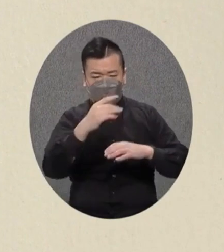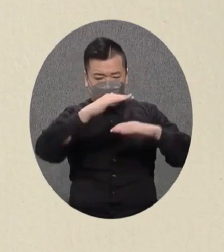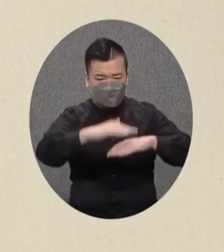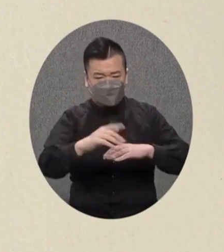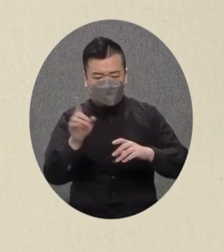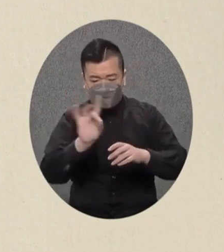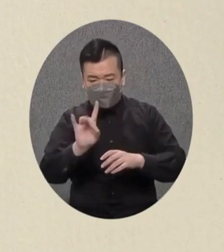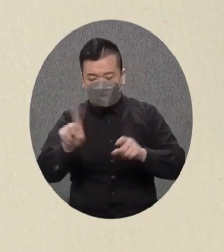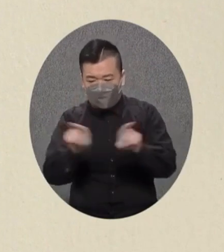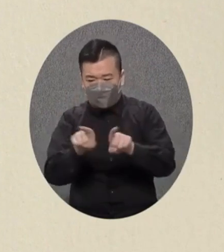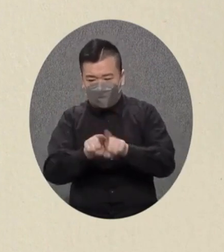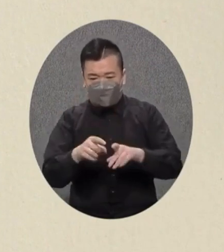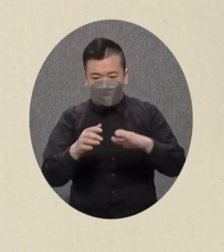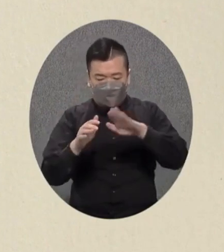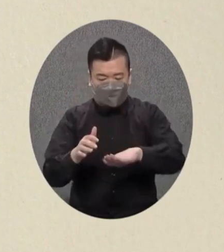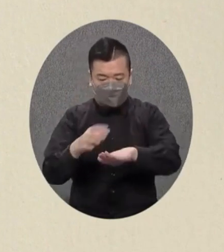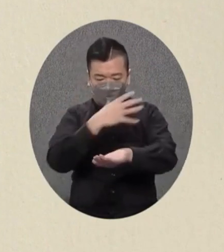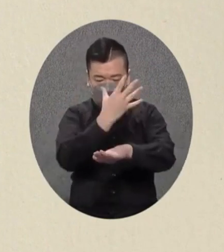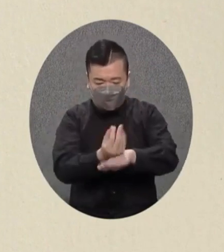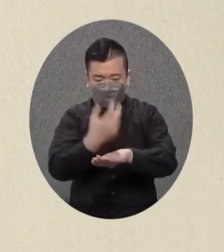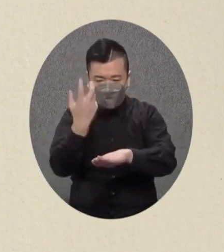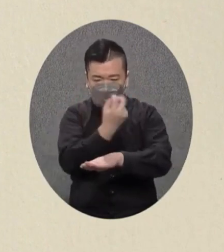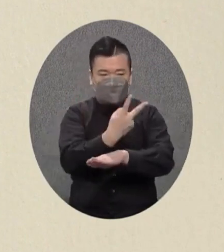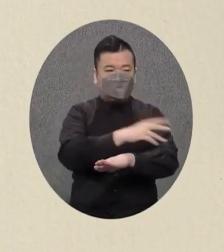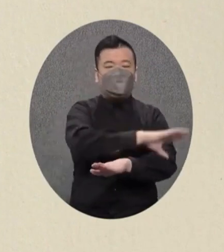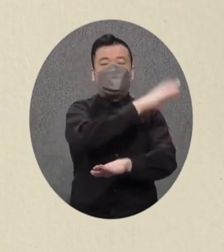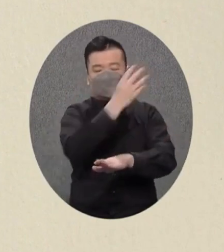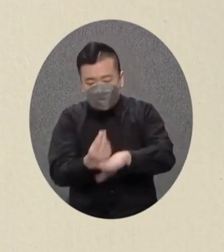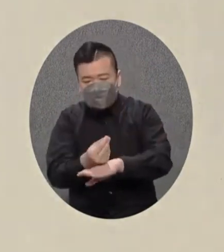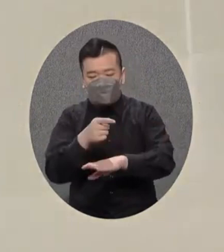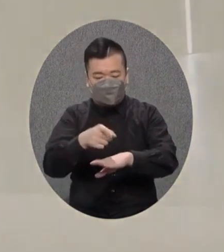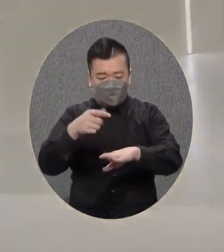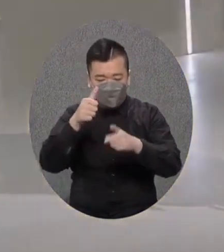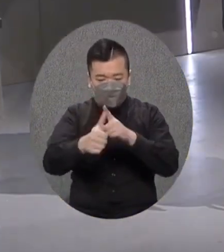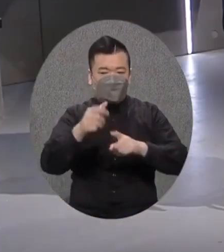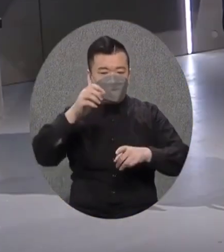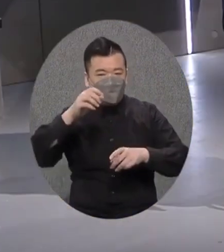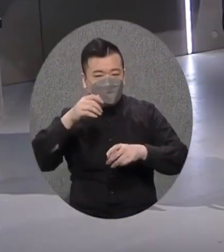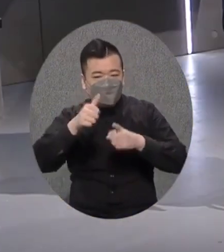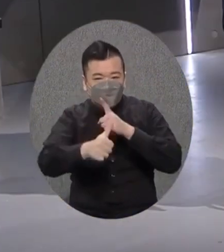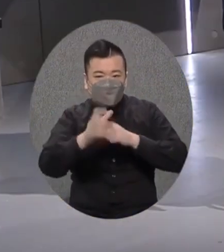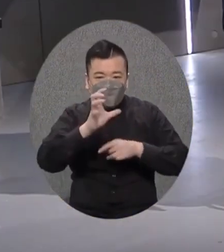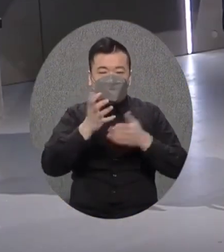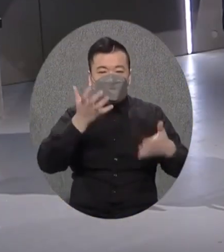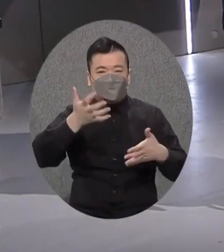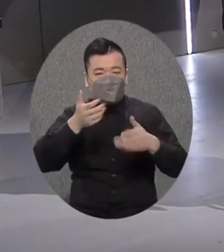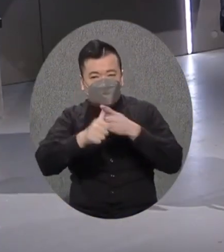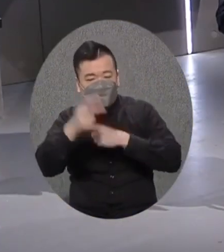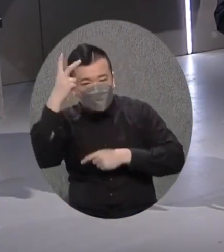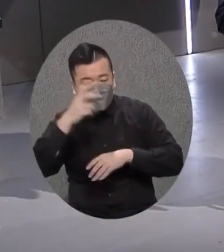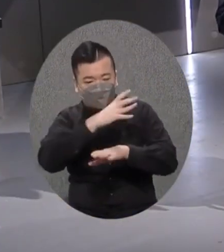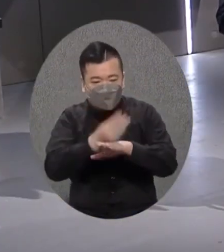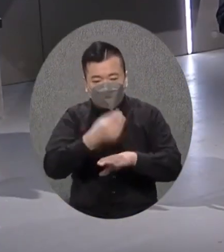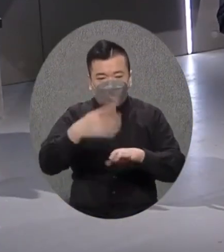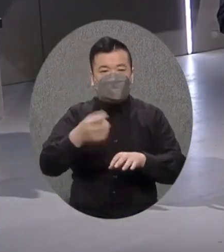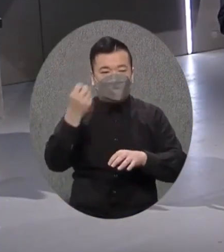同一張紙上，就會套到現在我們看到的顏色出來。這個就是一個套色版畫的出現。 因為我問就